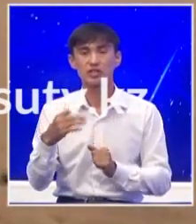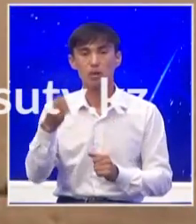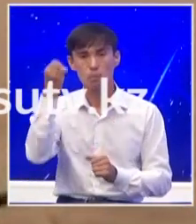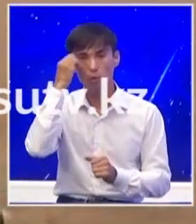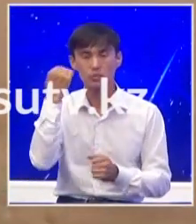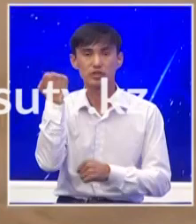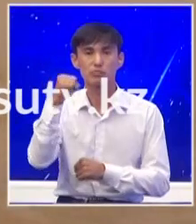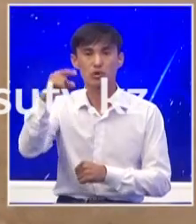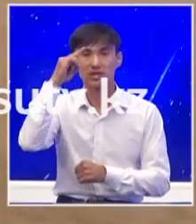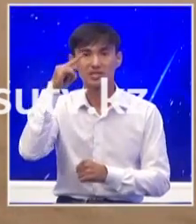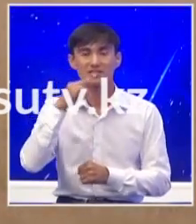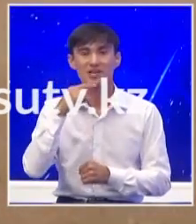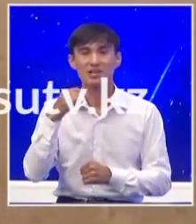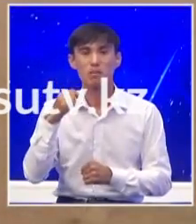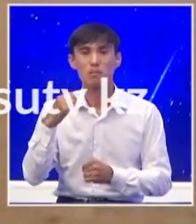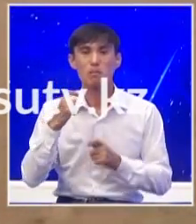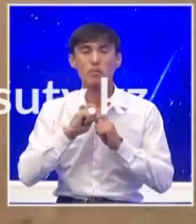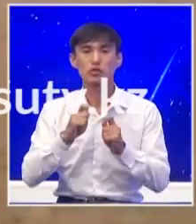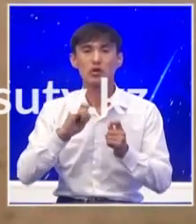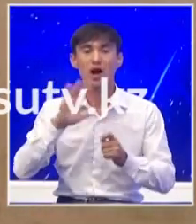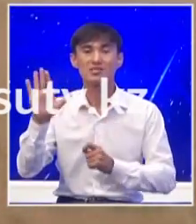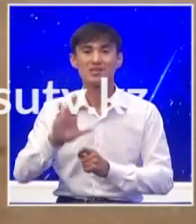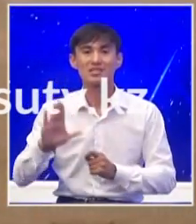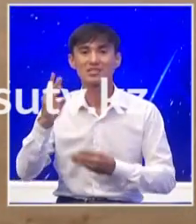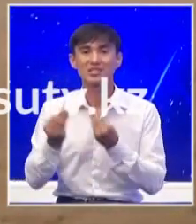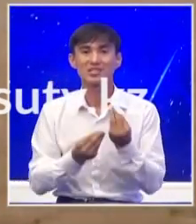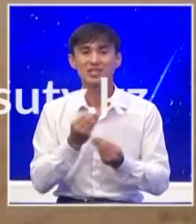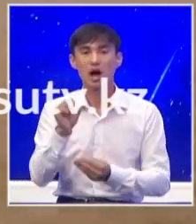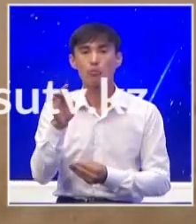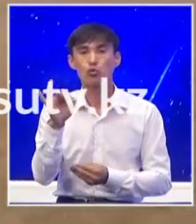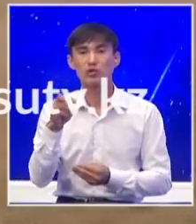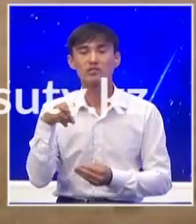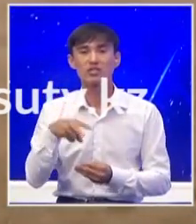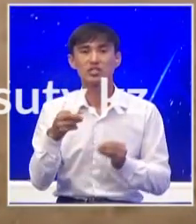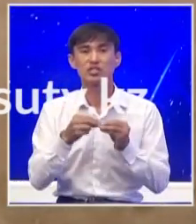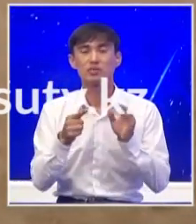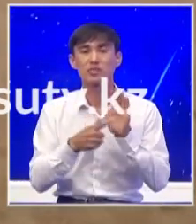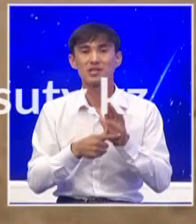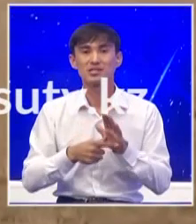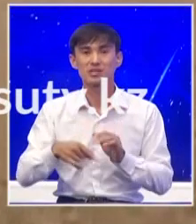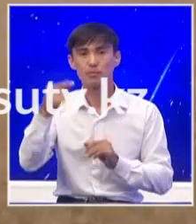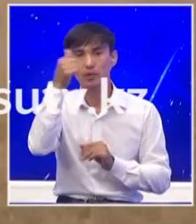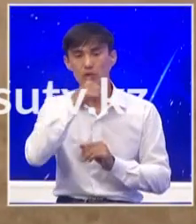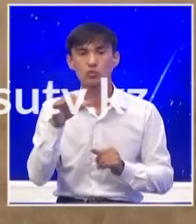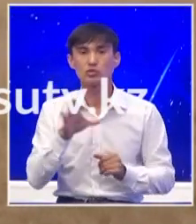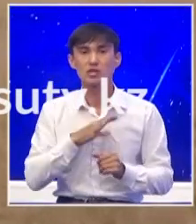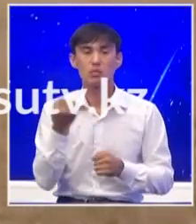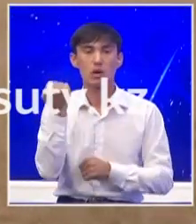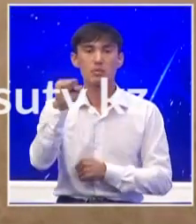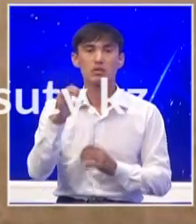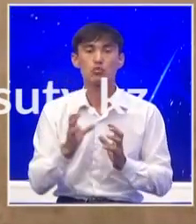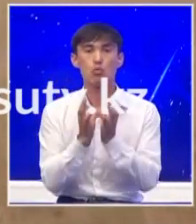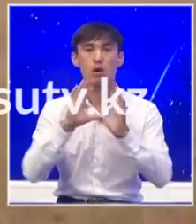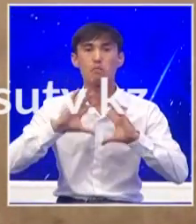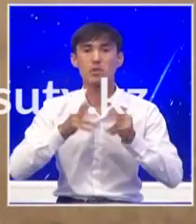Напомним, чемпион Казахстана, призер азиатских игр Ильфат Абдуллин в 2017 году в составе команды стал победителями этапа Кубка